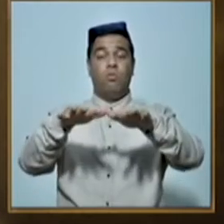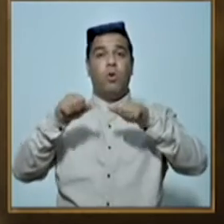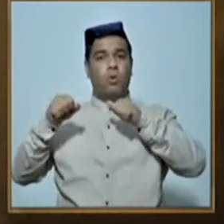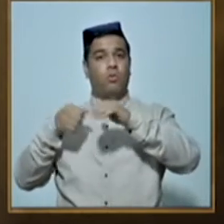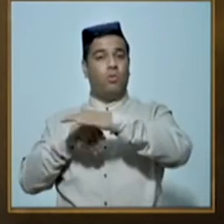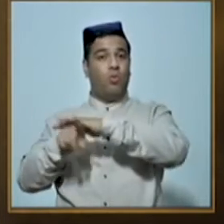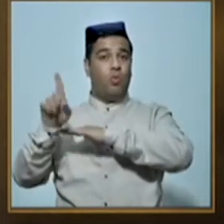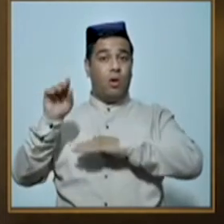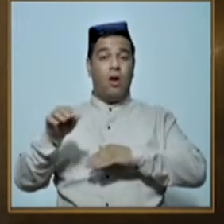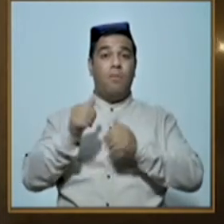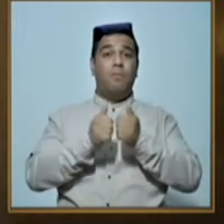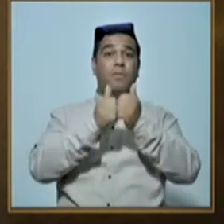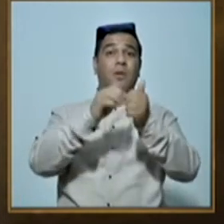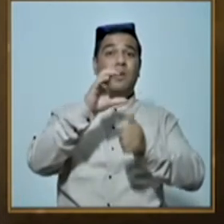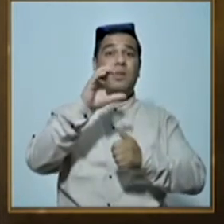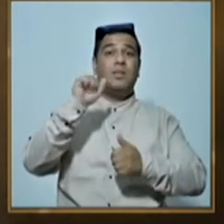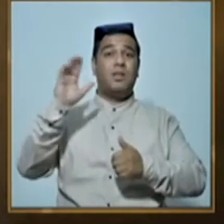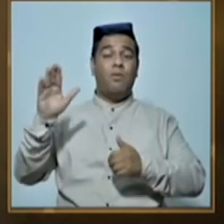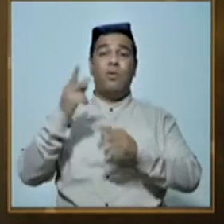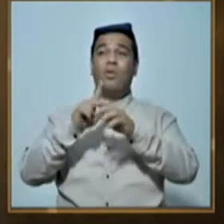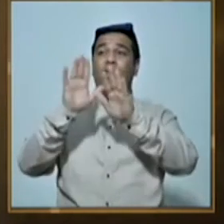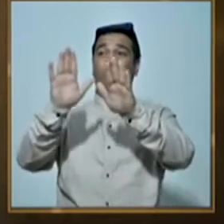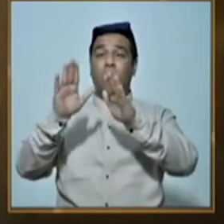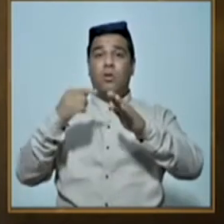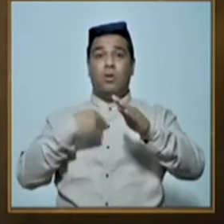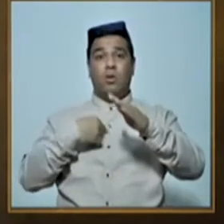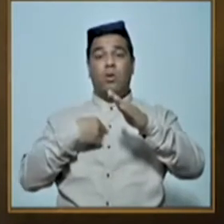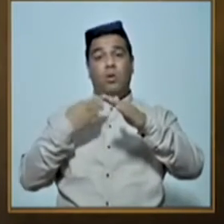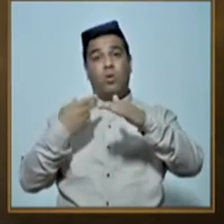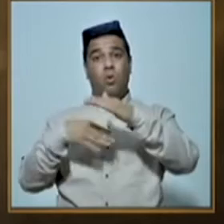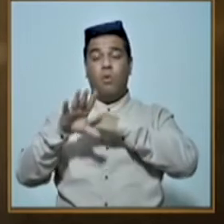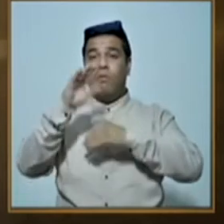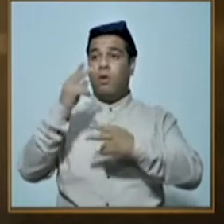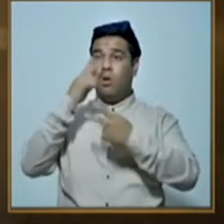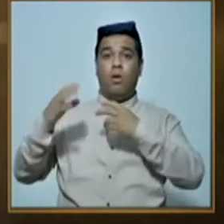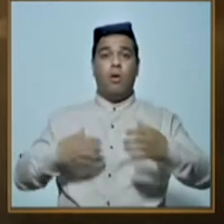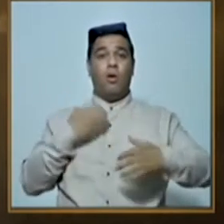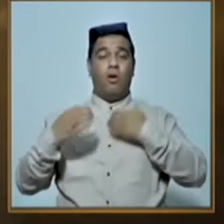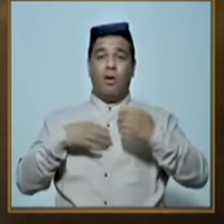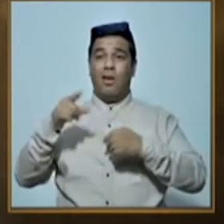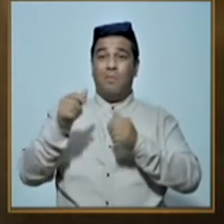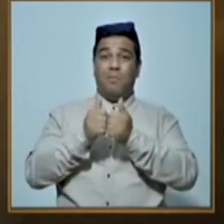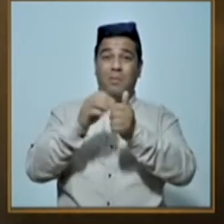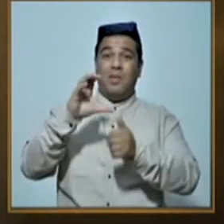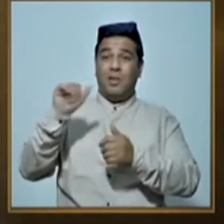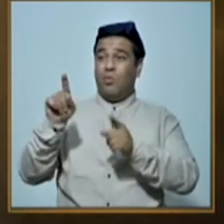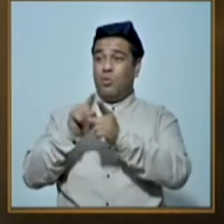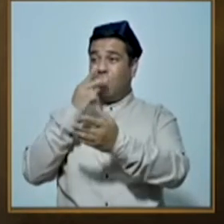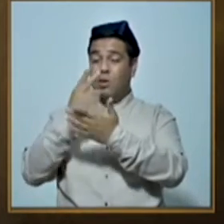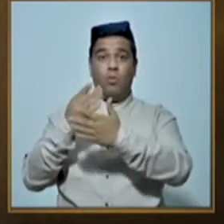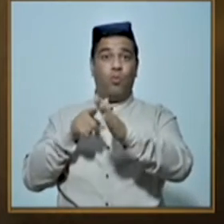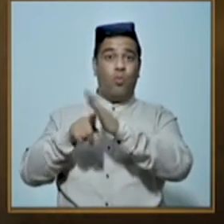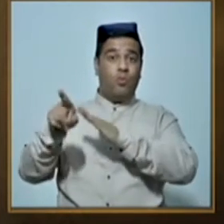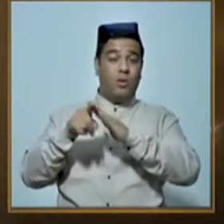qochishdi. Oy to'xtaylar, men Allohning rasuliman, men Abdulmuttolibning o'g'liman deyaptilar, birov qaramaydi, qochyapti hamma. Ana shunday